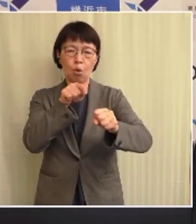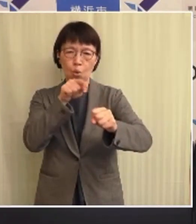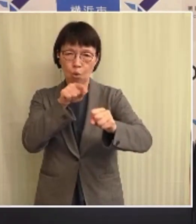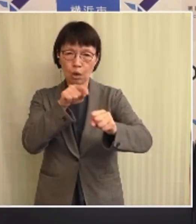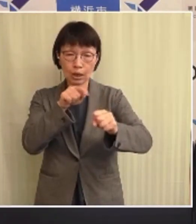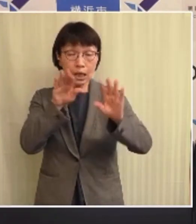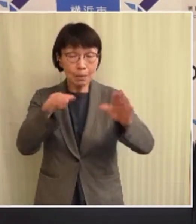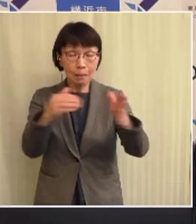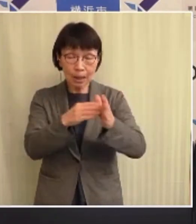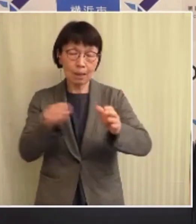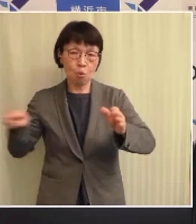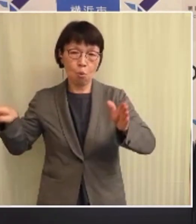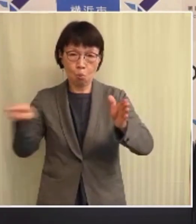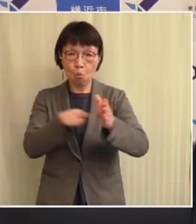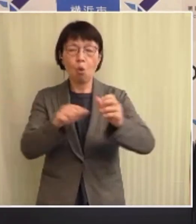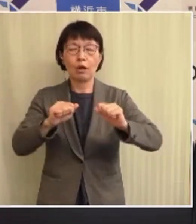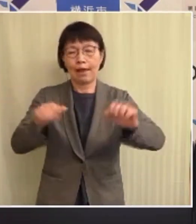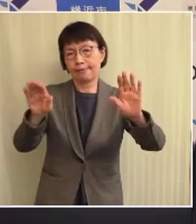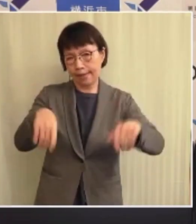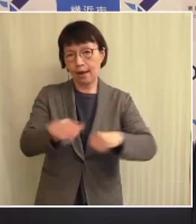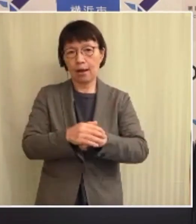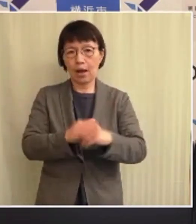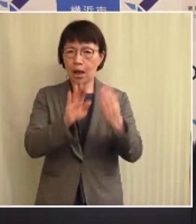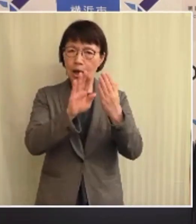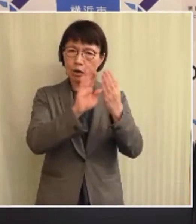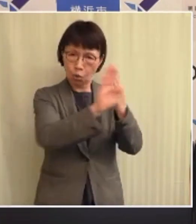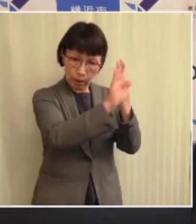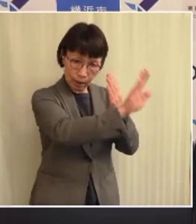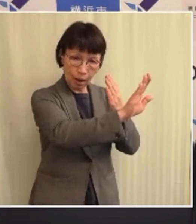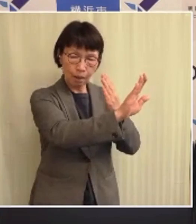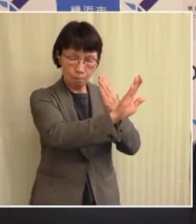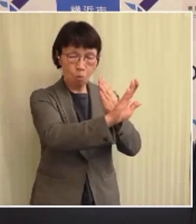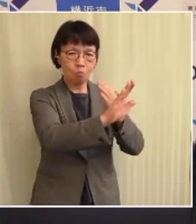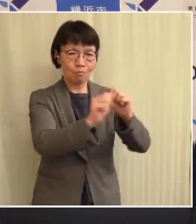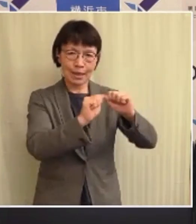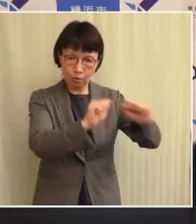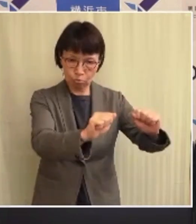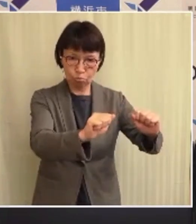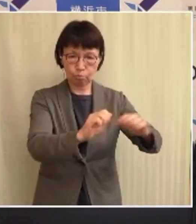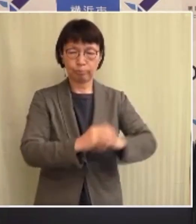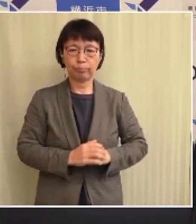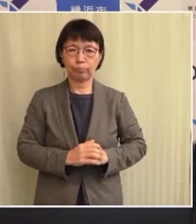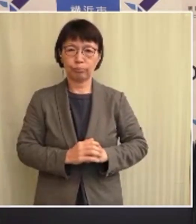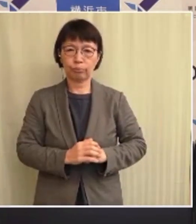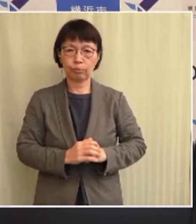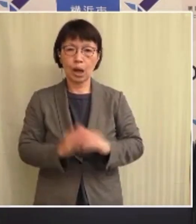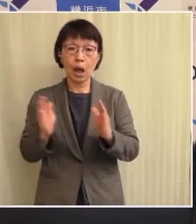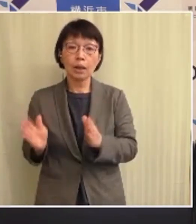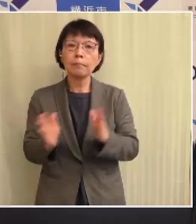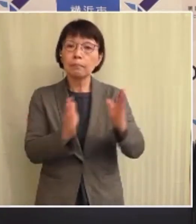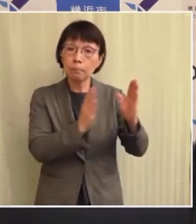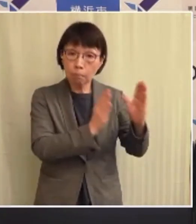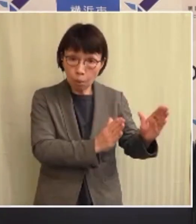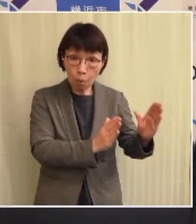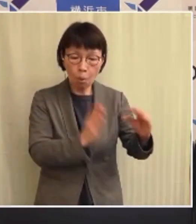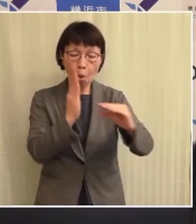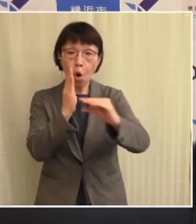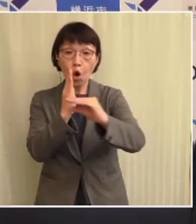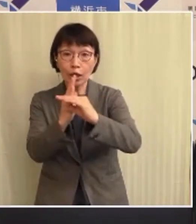までも行ってきましたし、今後も強化して行ってまいります。であと一方でですね、その中